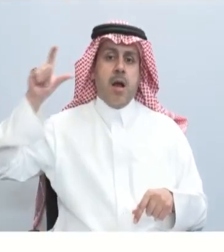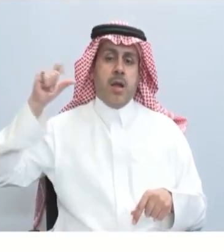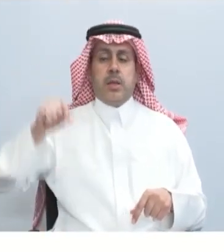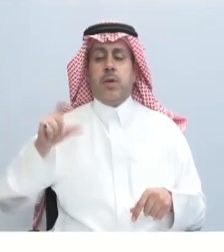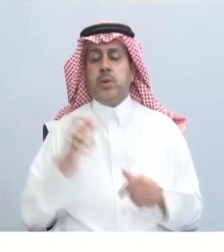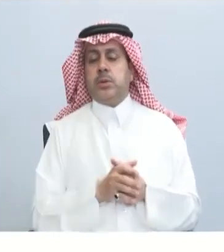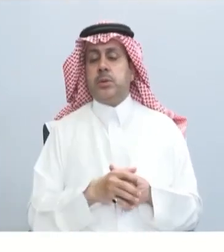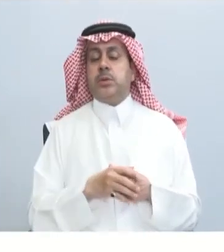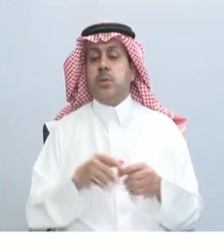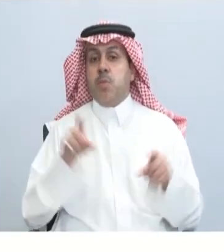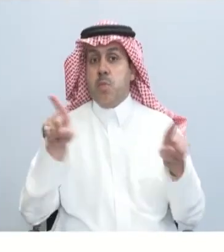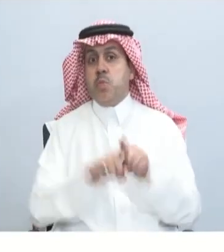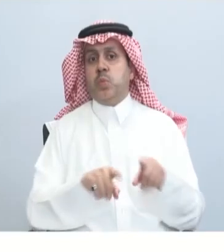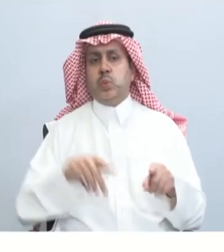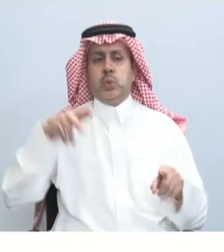كان قائدا